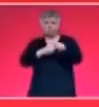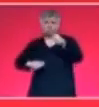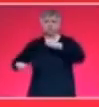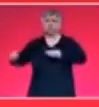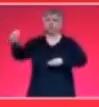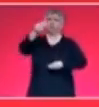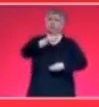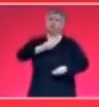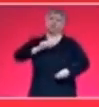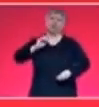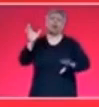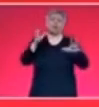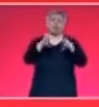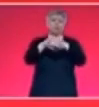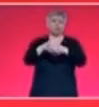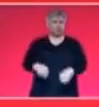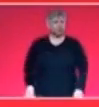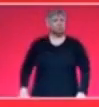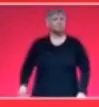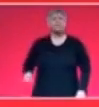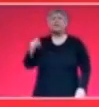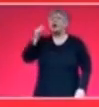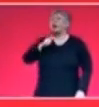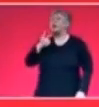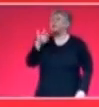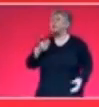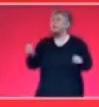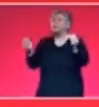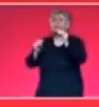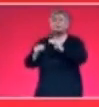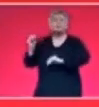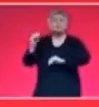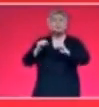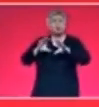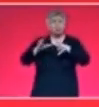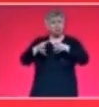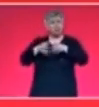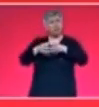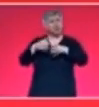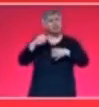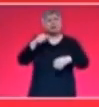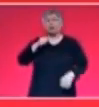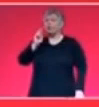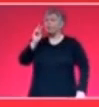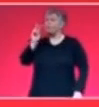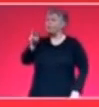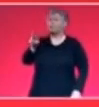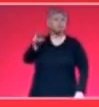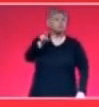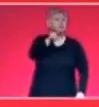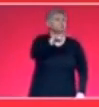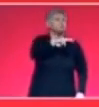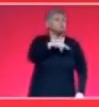Και μέσα σε αυτόν τον κόσμο, η αλήθεια είναι ότι αναγνωρίζω πάρα πολλούς